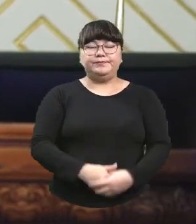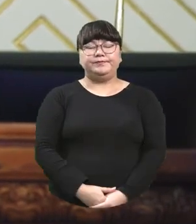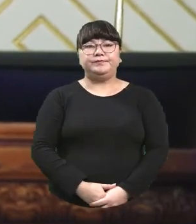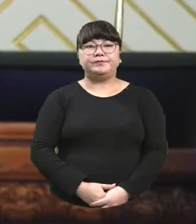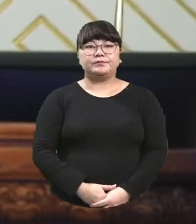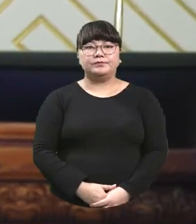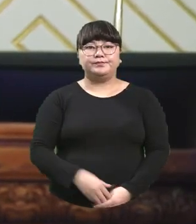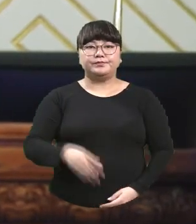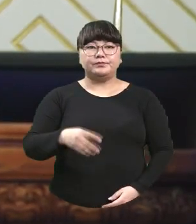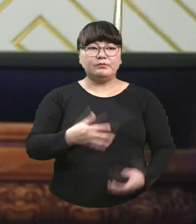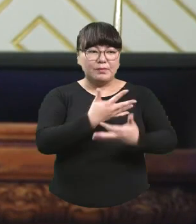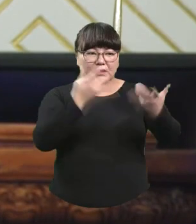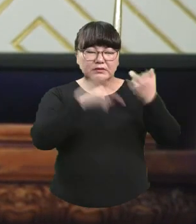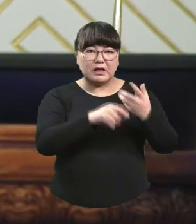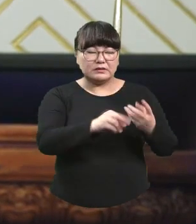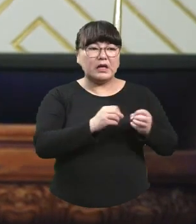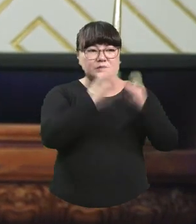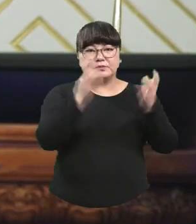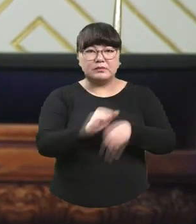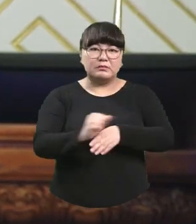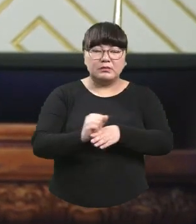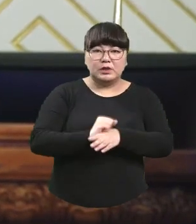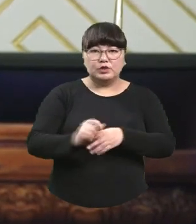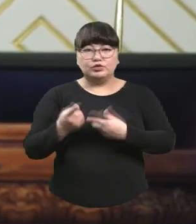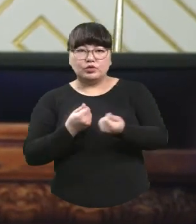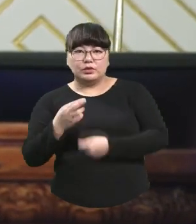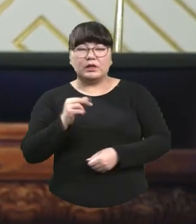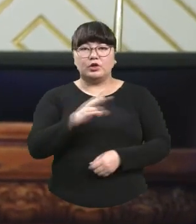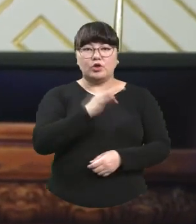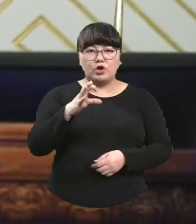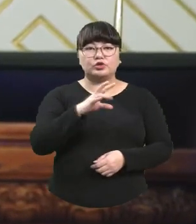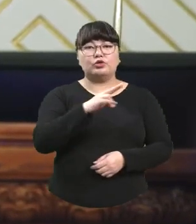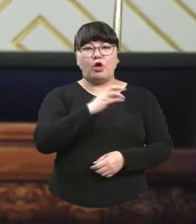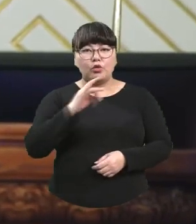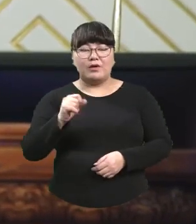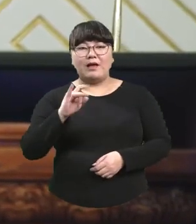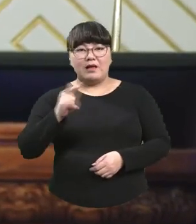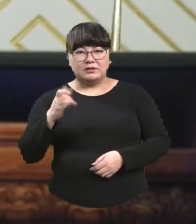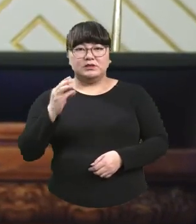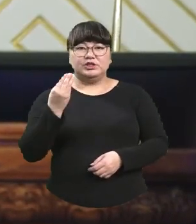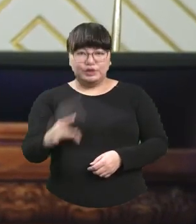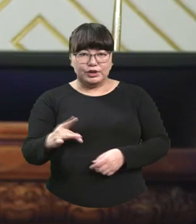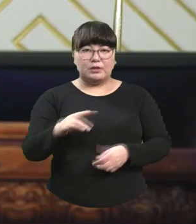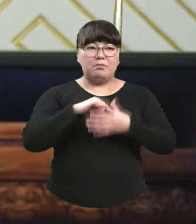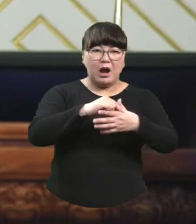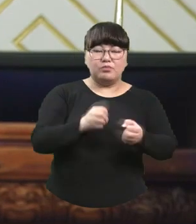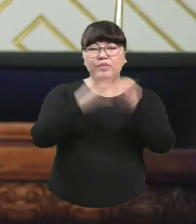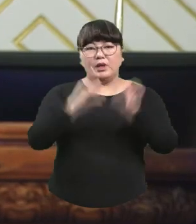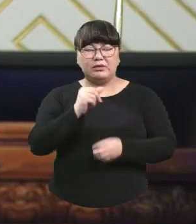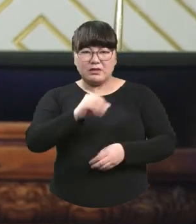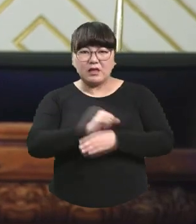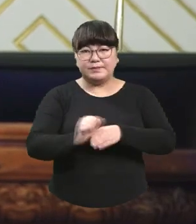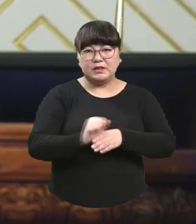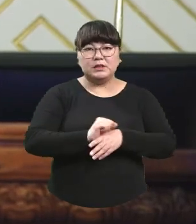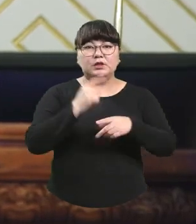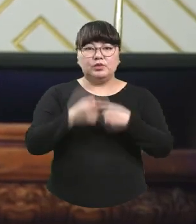үйлчлэгээ, түүхий бэлтгэл, маркетингийн тогтолцоо, одоо ноос ноолуур, арьс шир, мах махан бүтээгдэхүүнийг